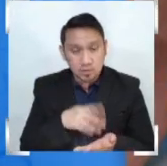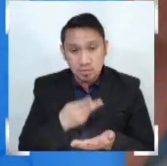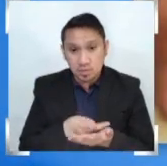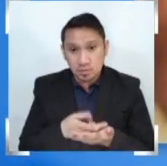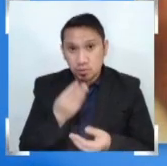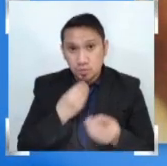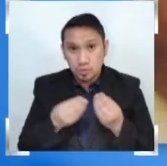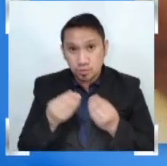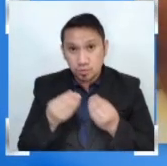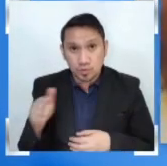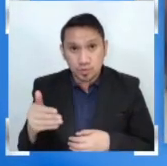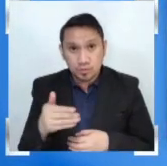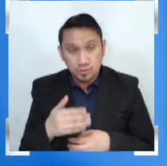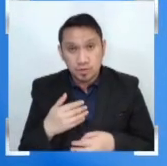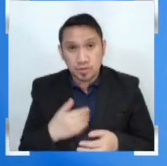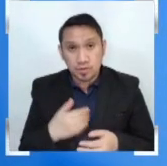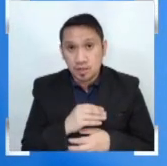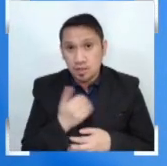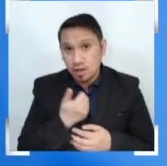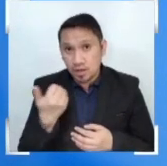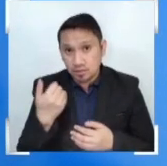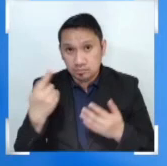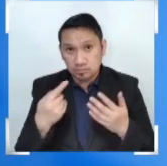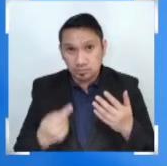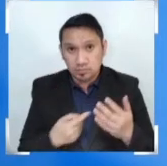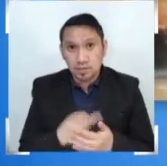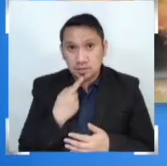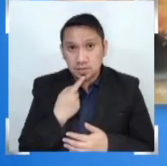kinaing mga isda at iba pang lamang dagat. Ayon